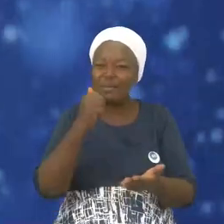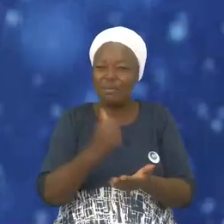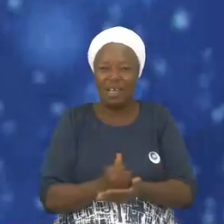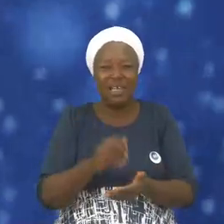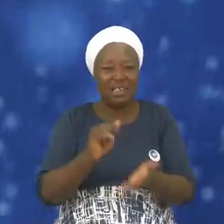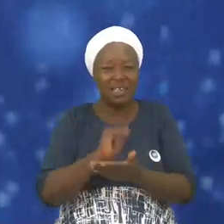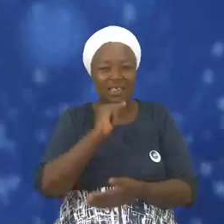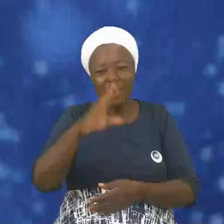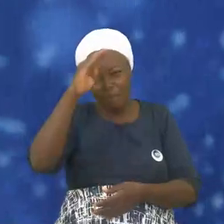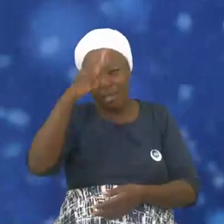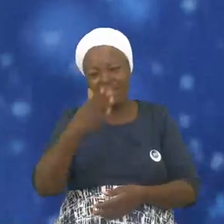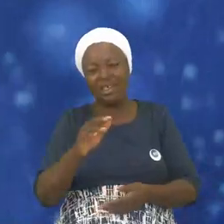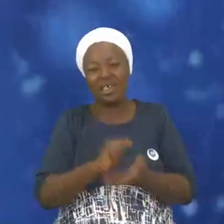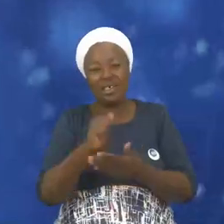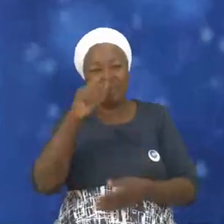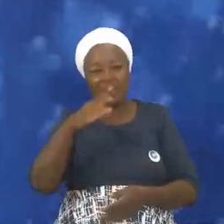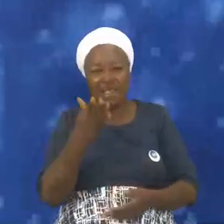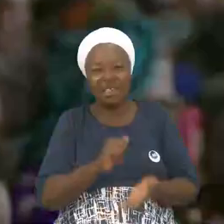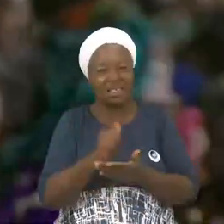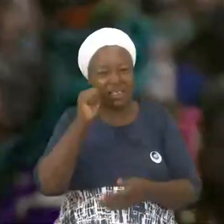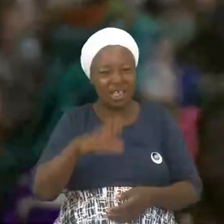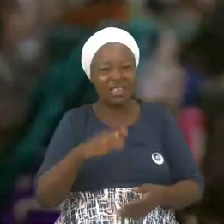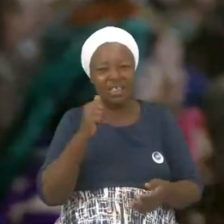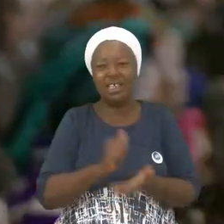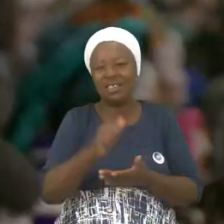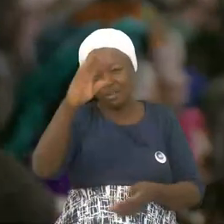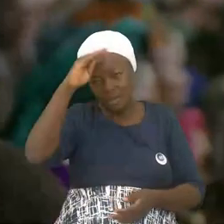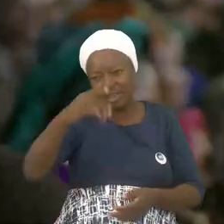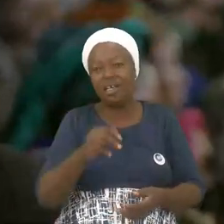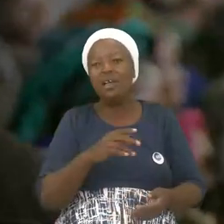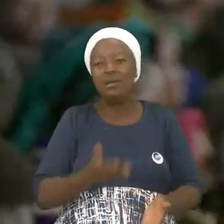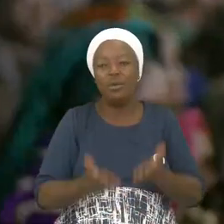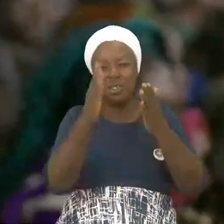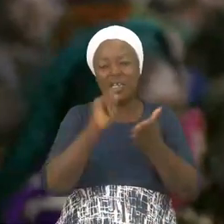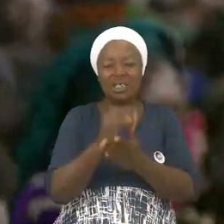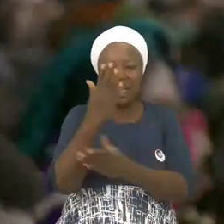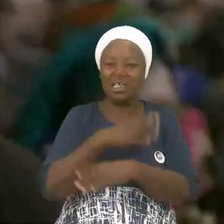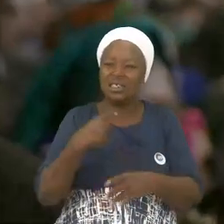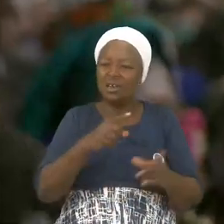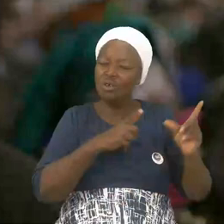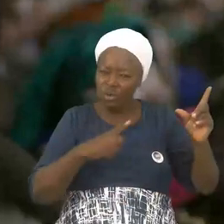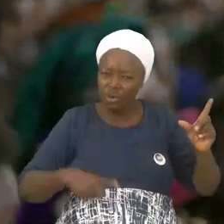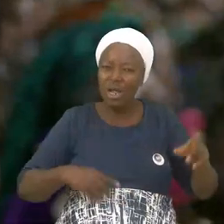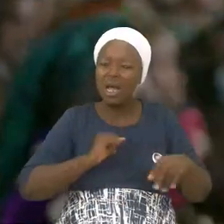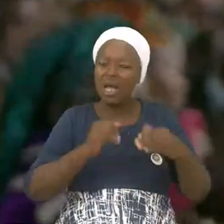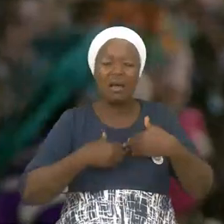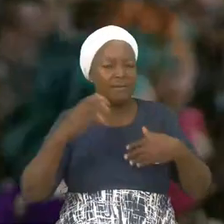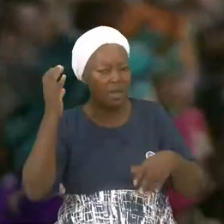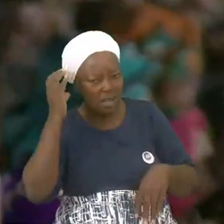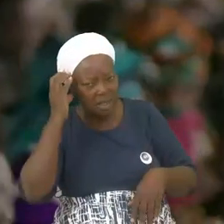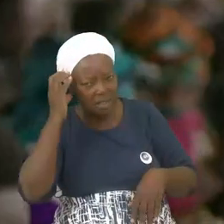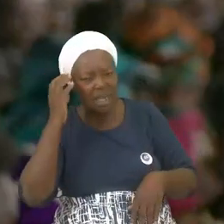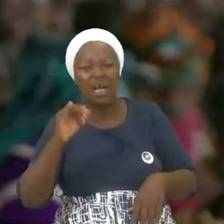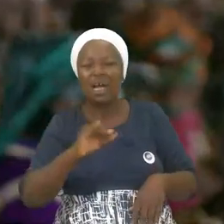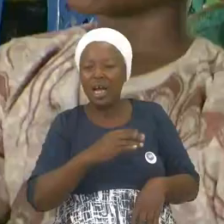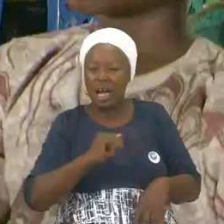main. Amen, amen et amen. Ça c'est l'homme là-bas, c'est la femme là-bas, c'est le garçon, la fille là-bas. Lève cette main